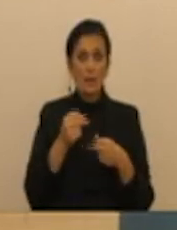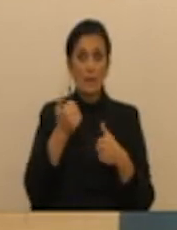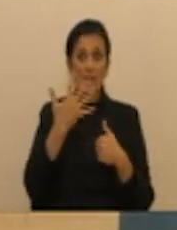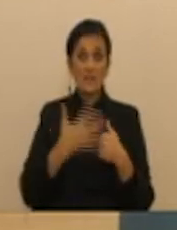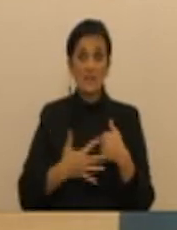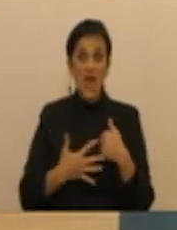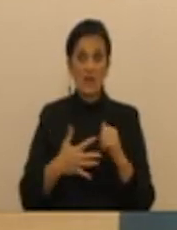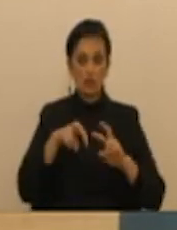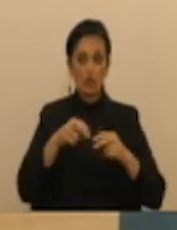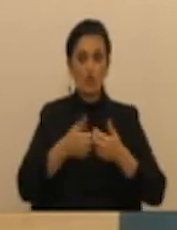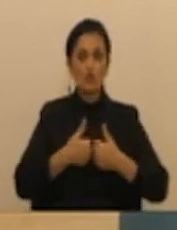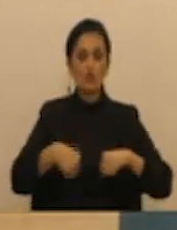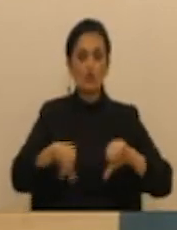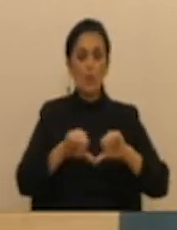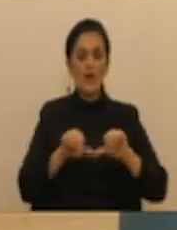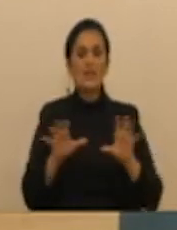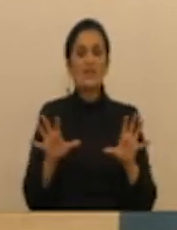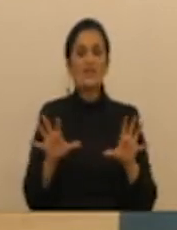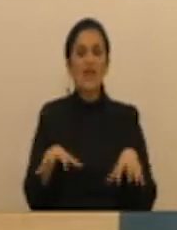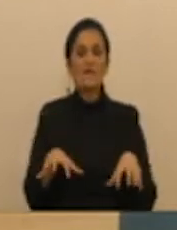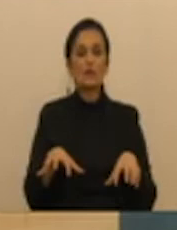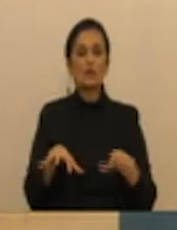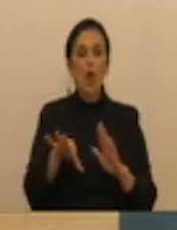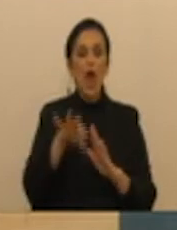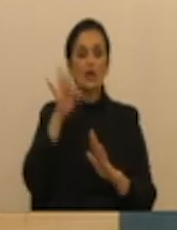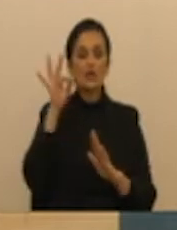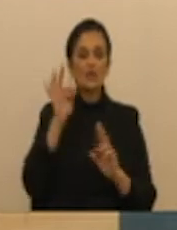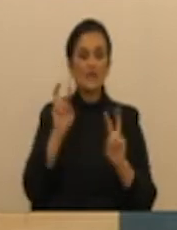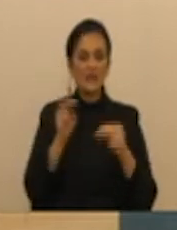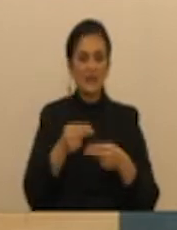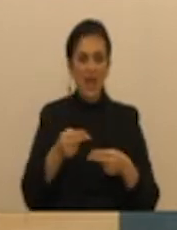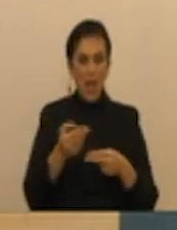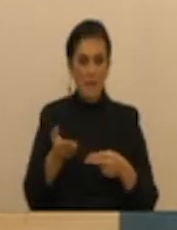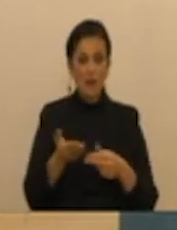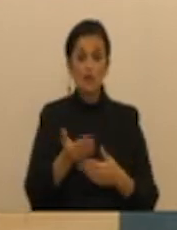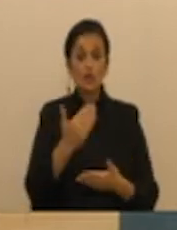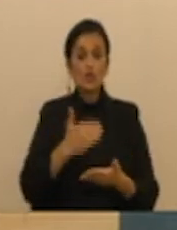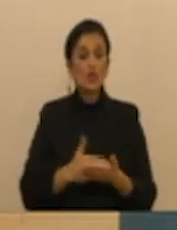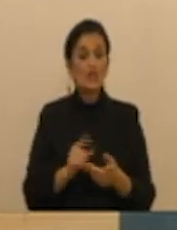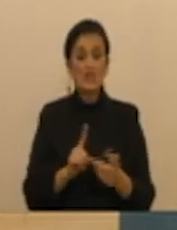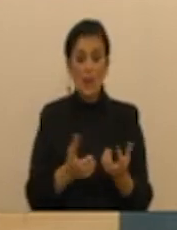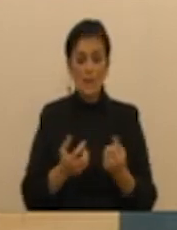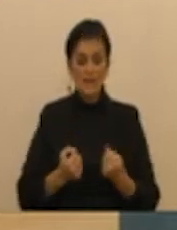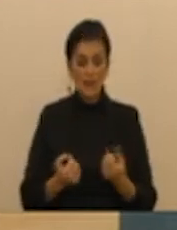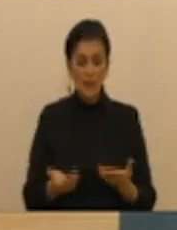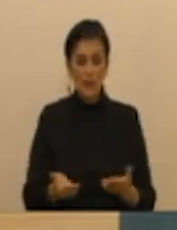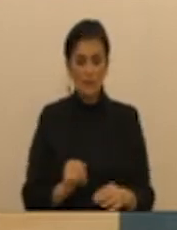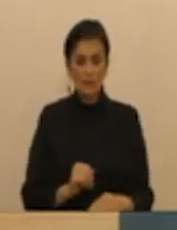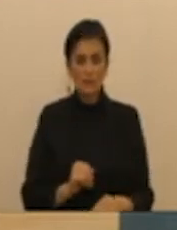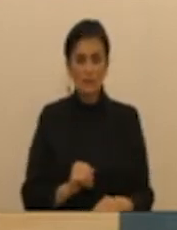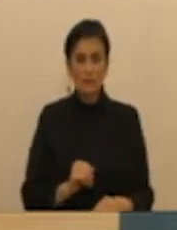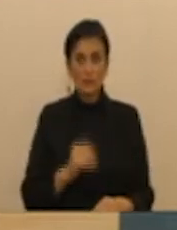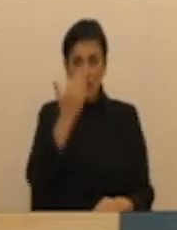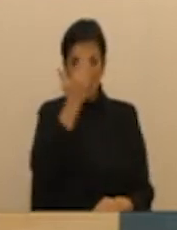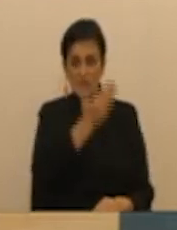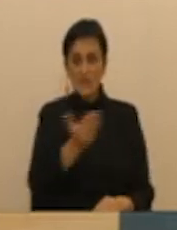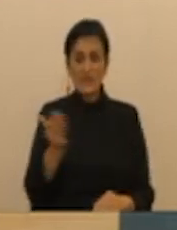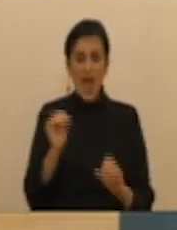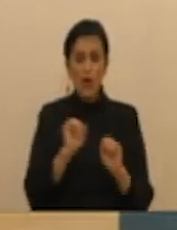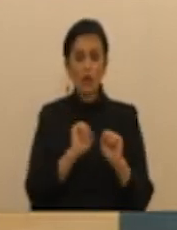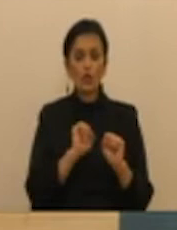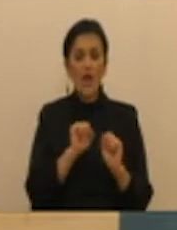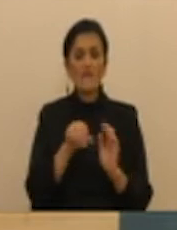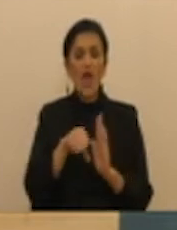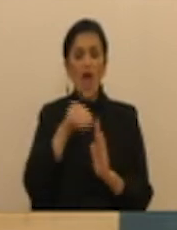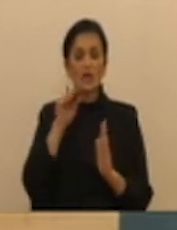ცენტრალური საარჩევნო კომისიის თავმჯდომარის არჩევის თემა და შედეგები რად მივიღეთ. სახალხო დამცველის